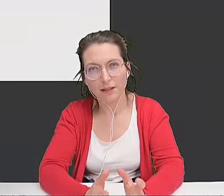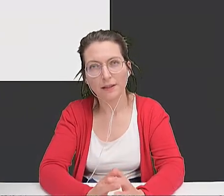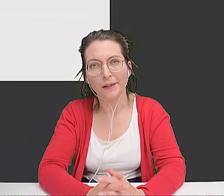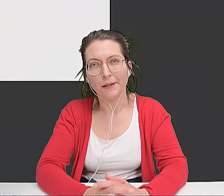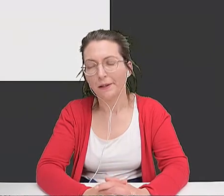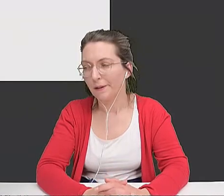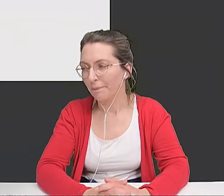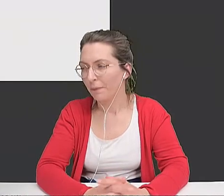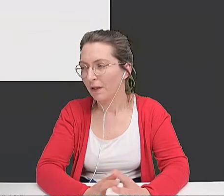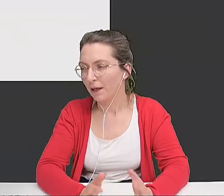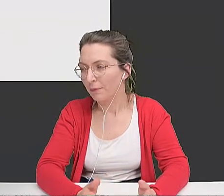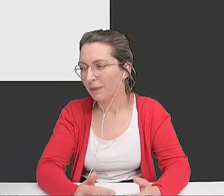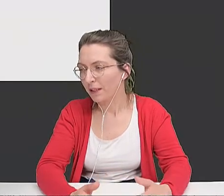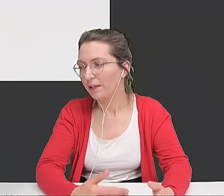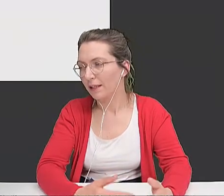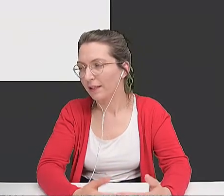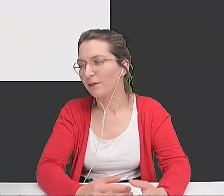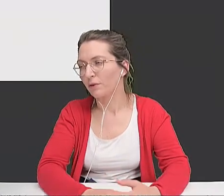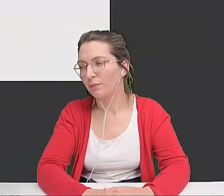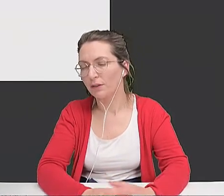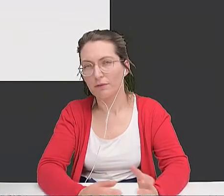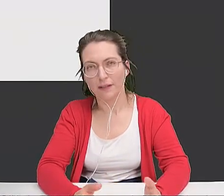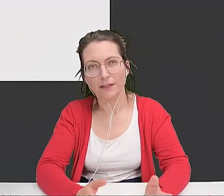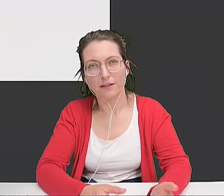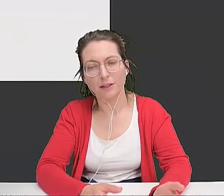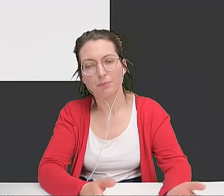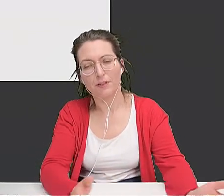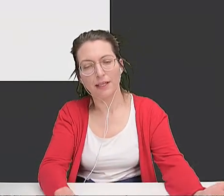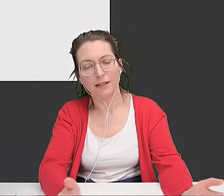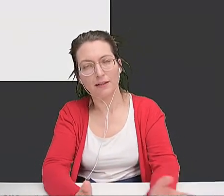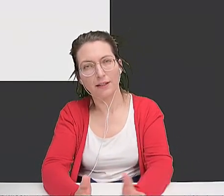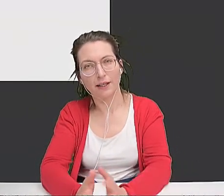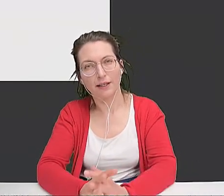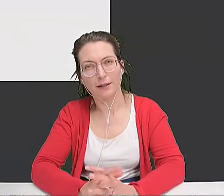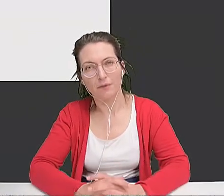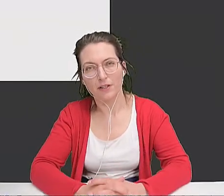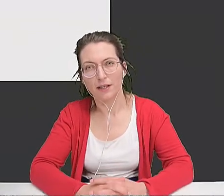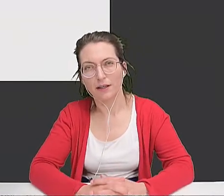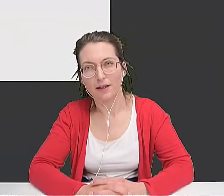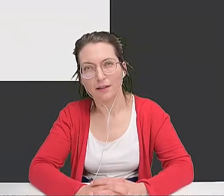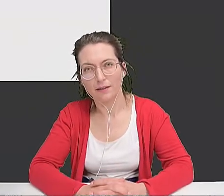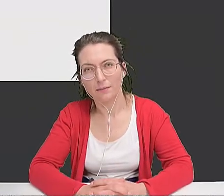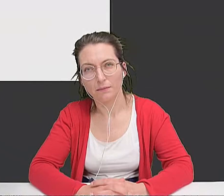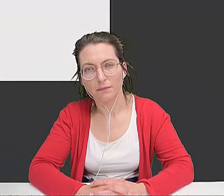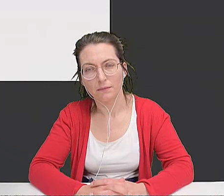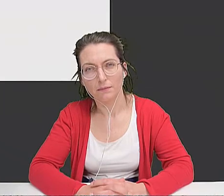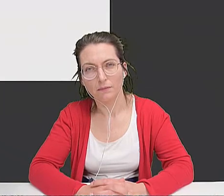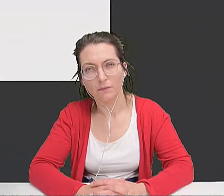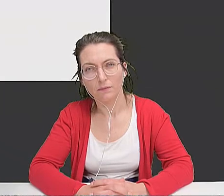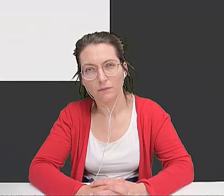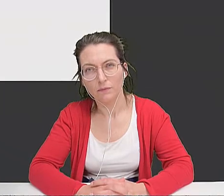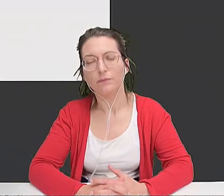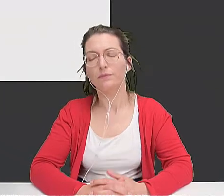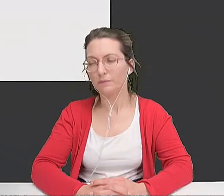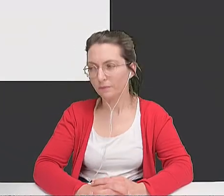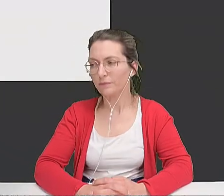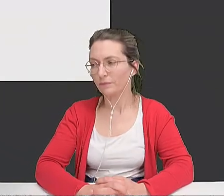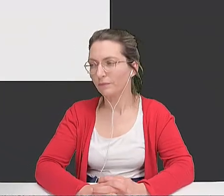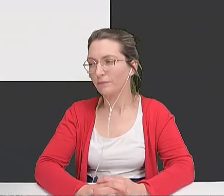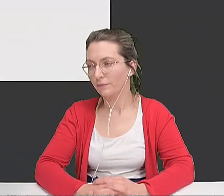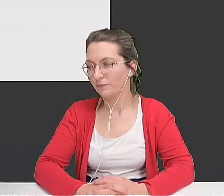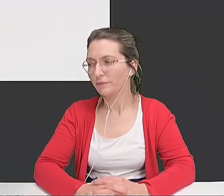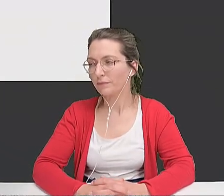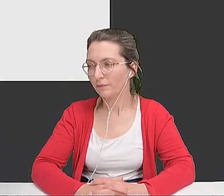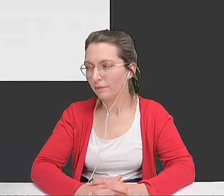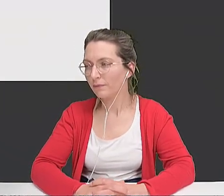spielen kann. Genau. Aber man kriegt gleich die Rückmeldung und wartet nicht, bis alle ihre Ergebnisse eingereicht haben. Ja, genau. Das haben wir hier in dem